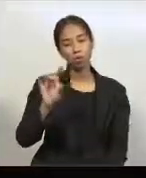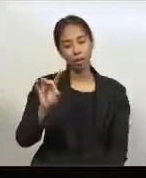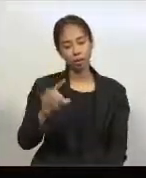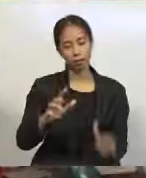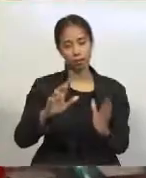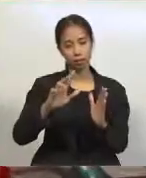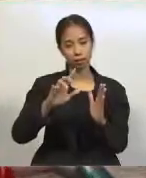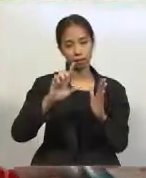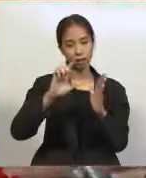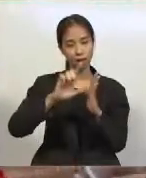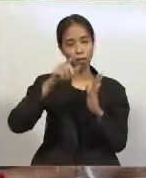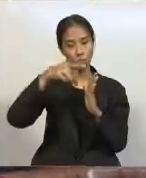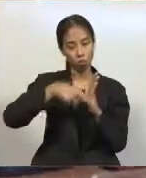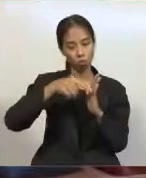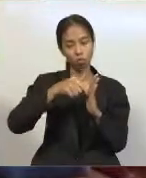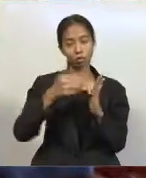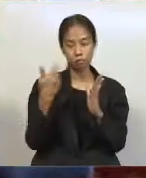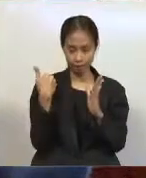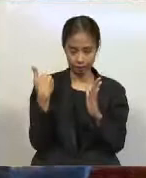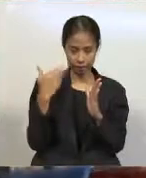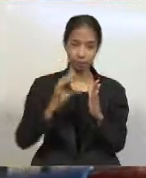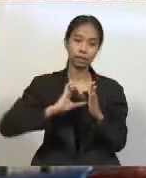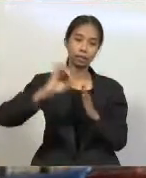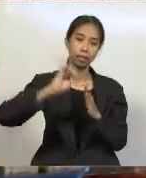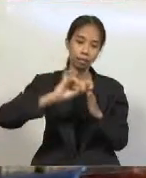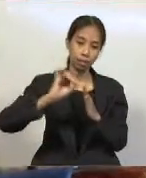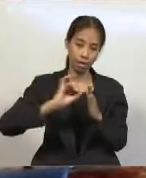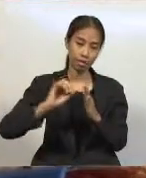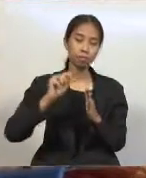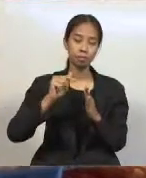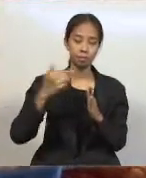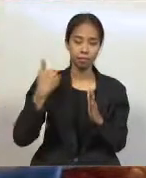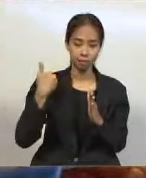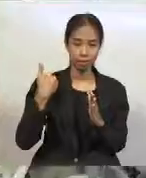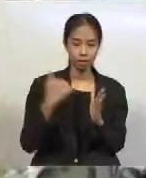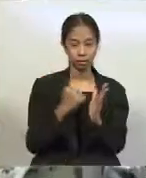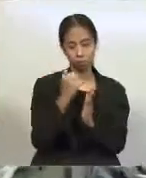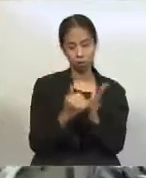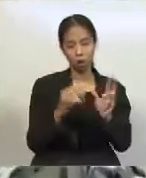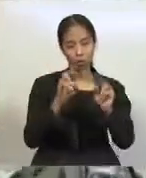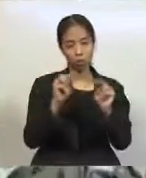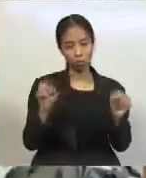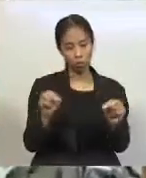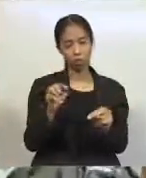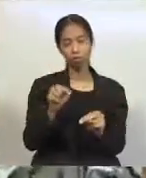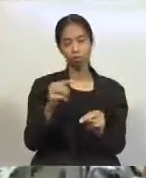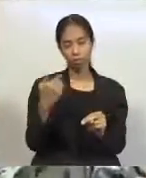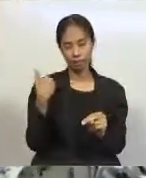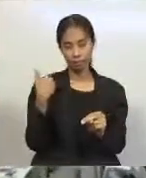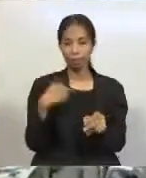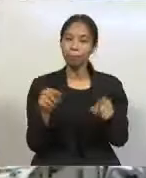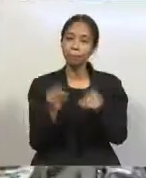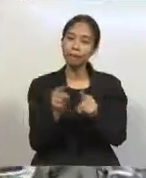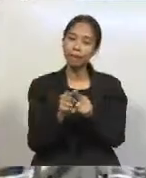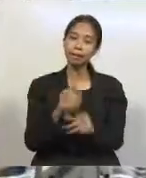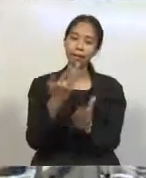ำพูน105ล้านบาทเชียงใหม่101ล้านบาทและจังหวัดนนทบุรี101ล้านบาทเช่นกัน